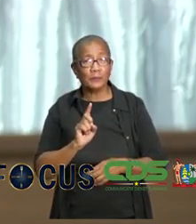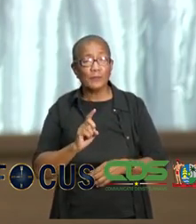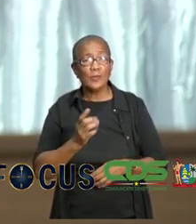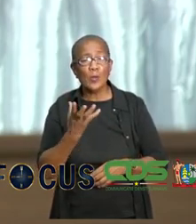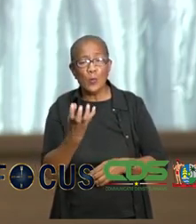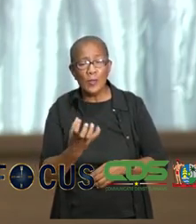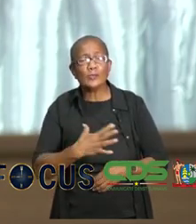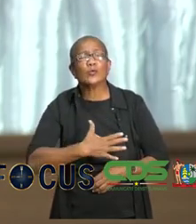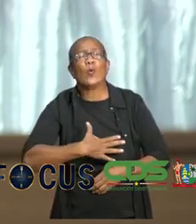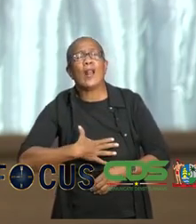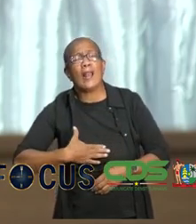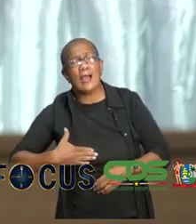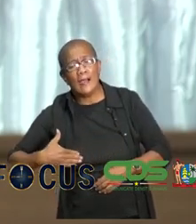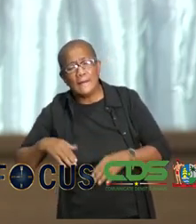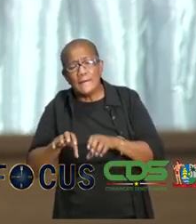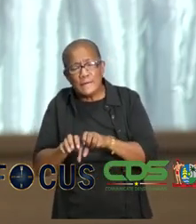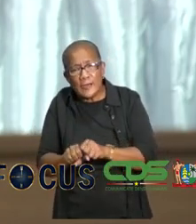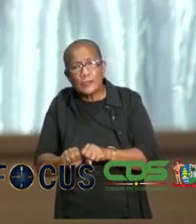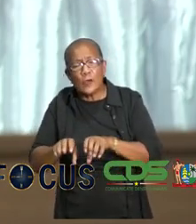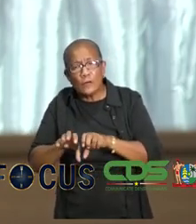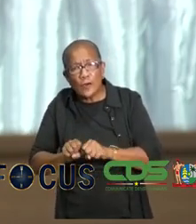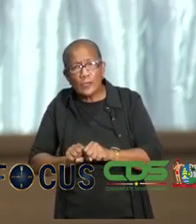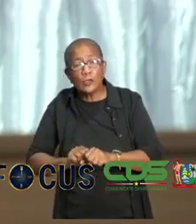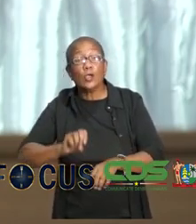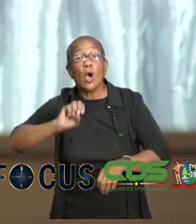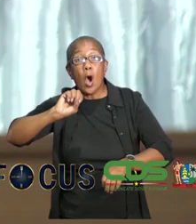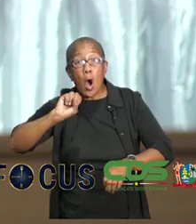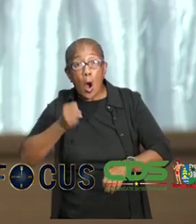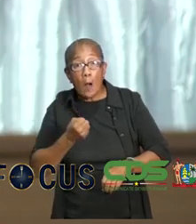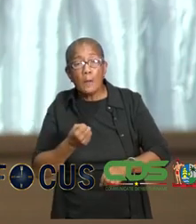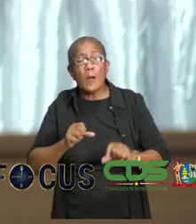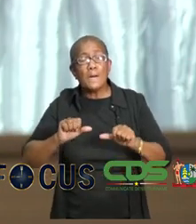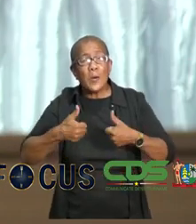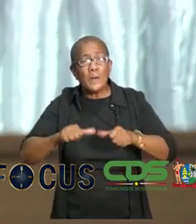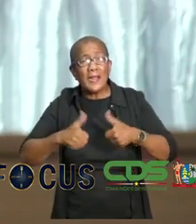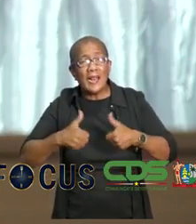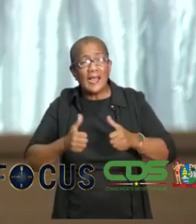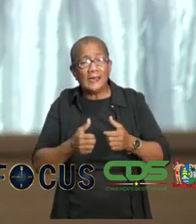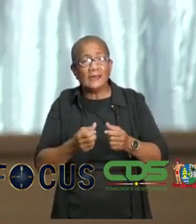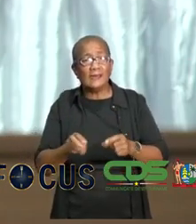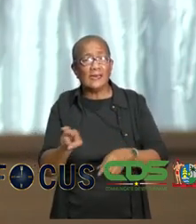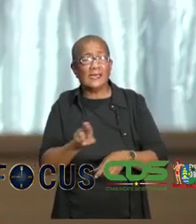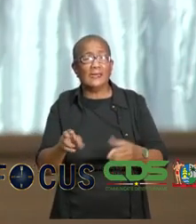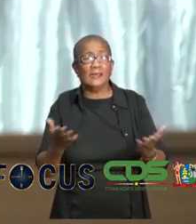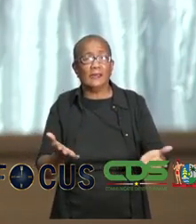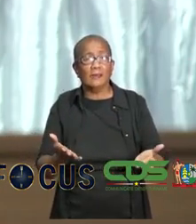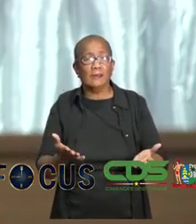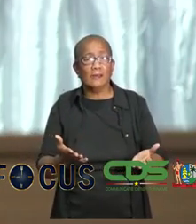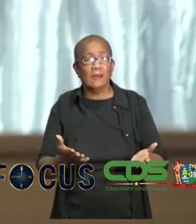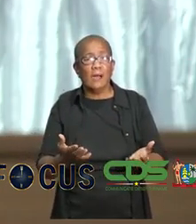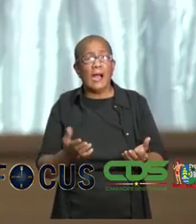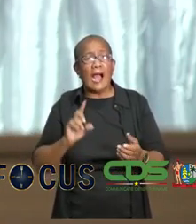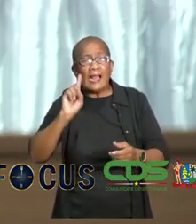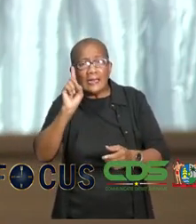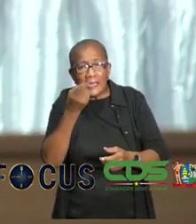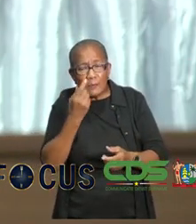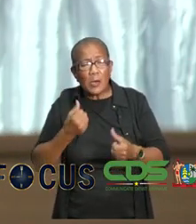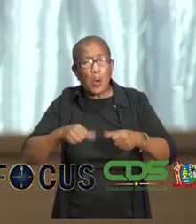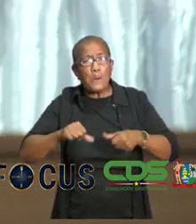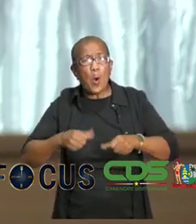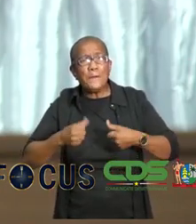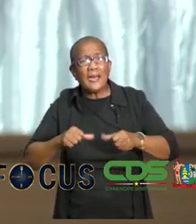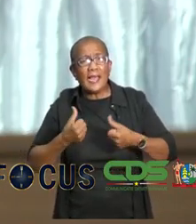mogelijk vast te houden, simpel om populaire redenen. Simpel om populaire redenen.